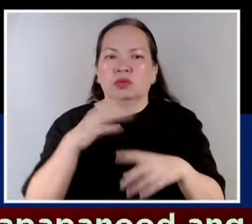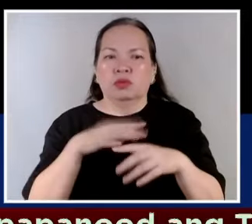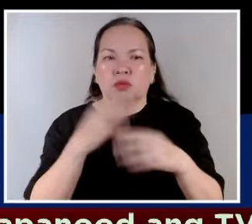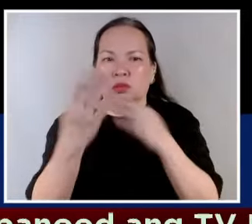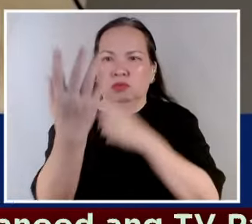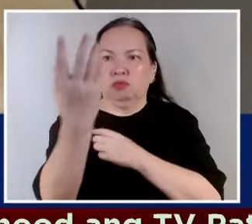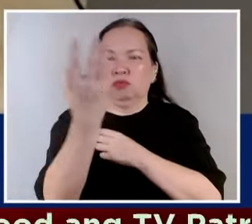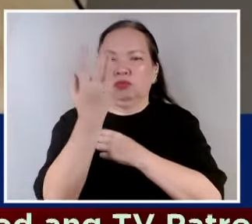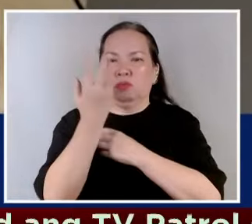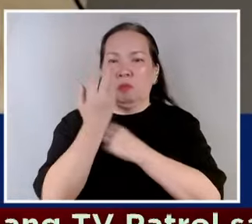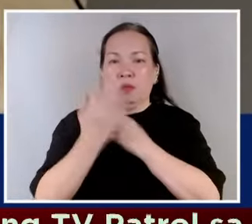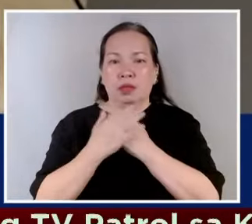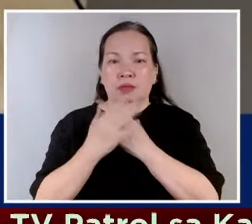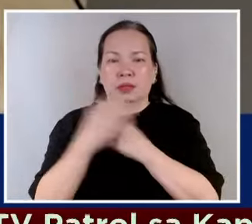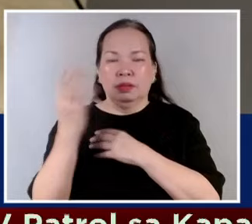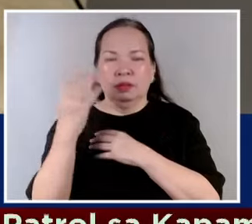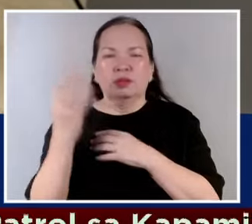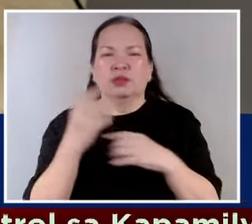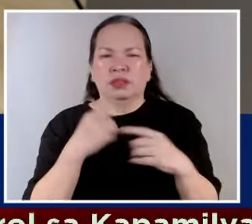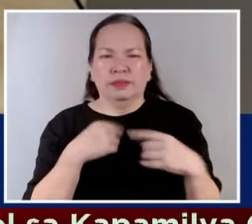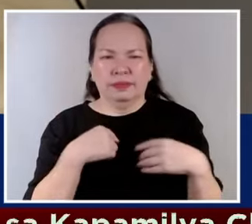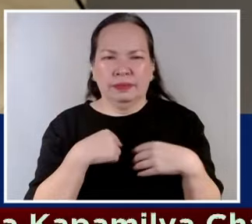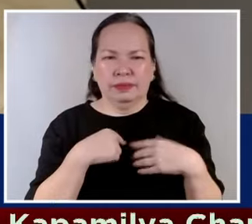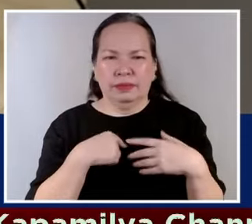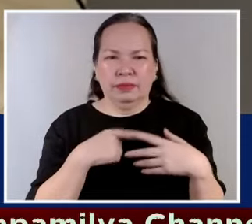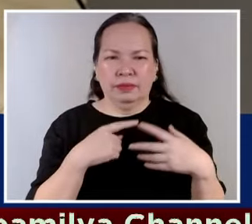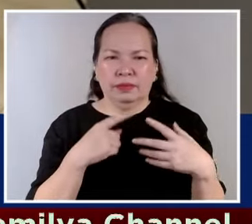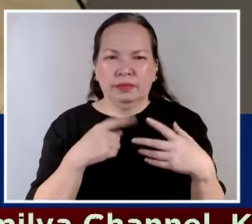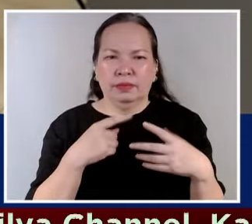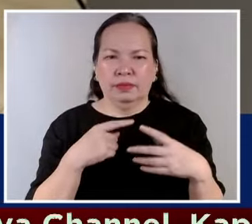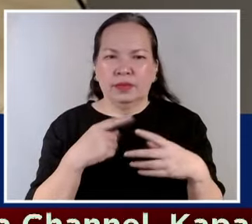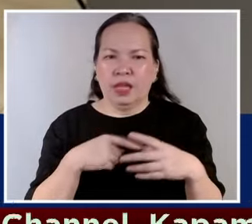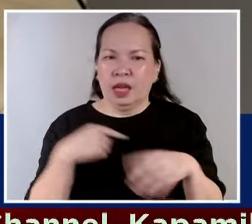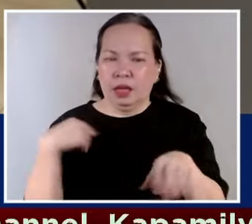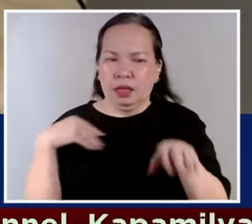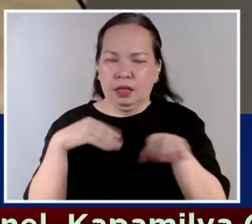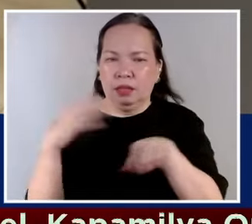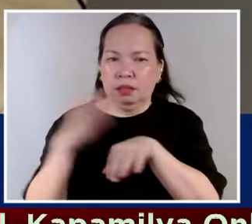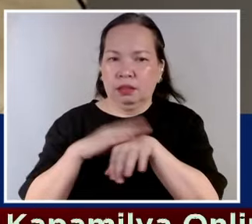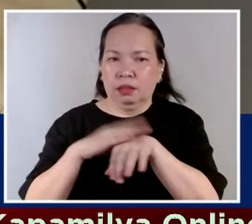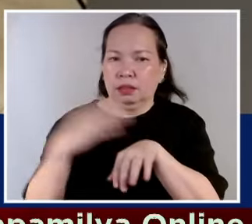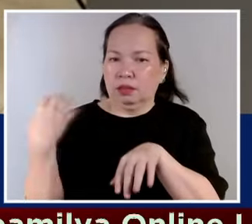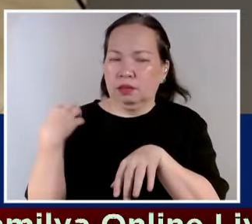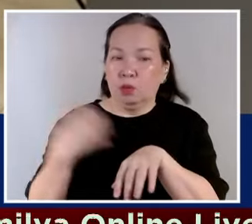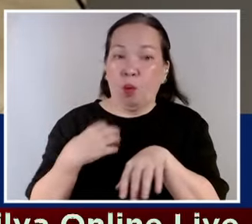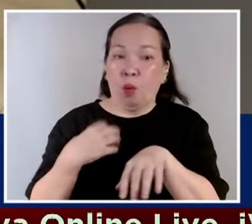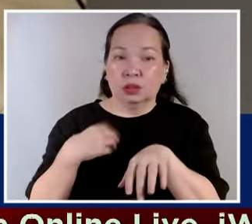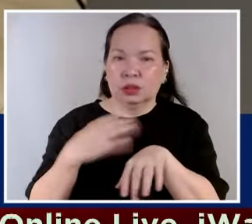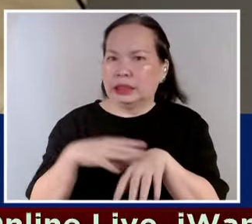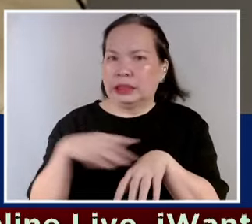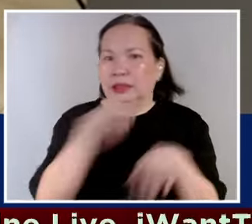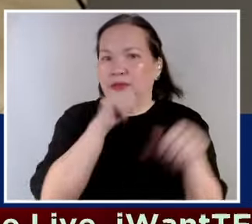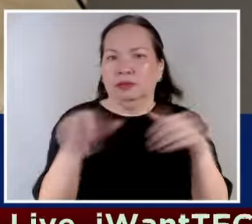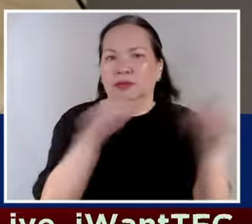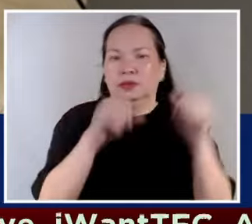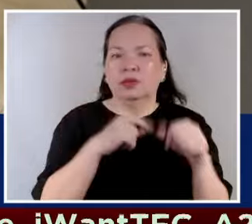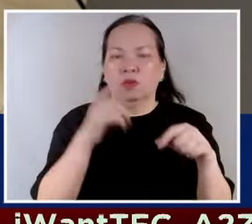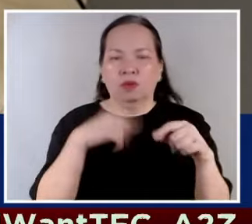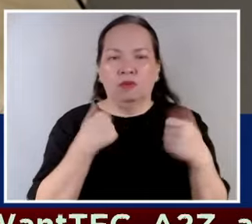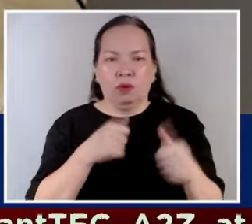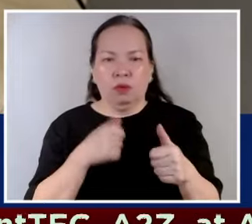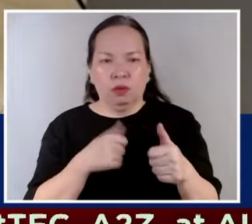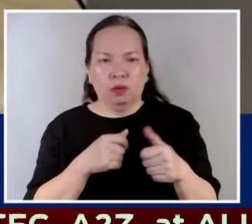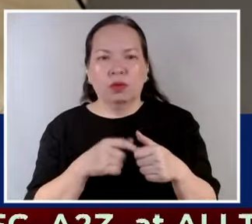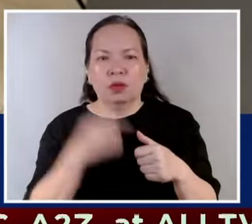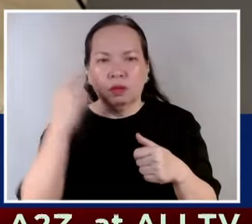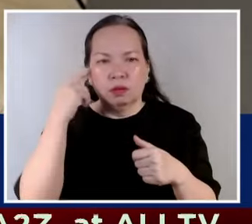and closer. And at that time, a cop pulled behind me and told me to move. So I did move and realized